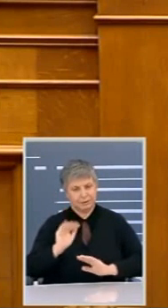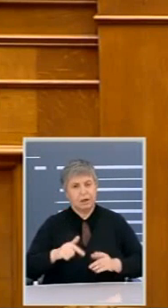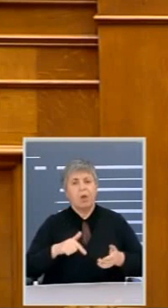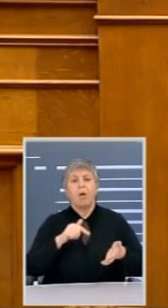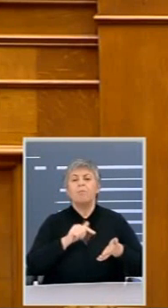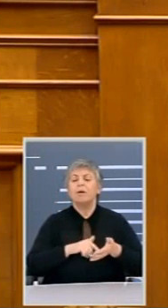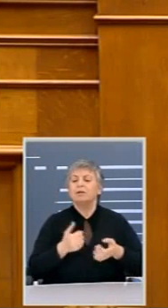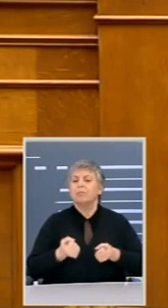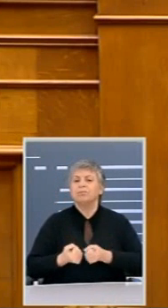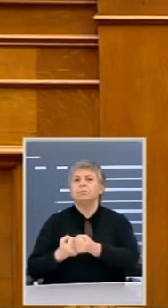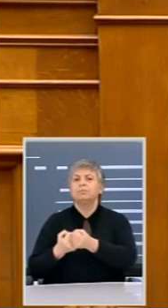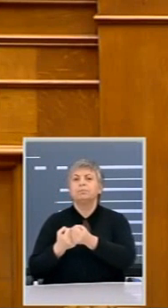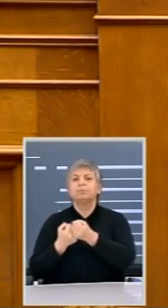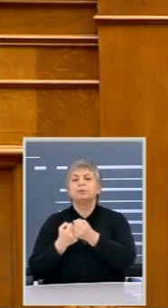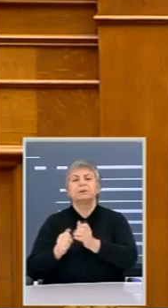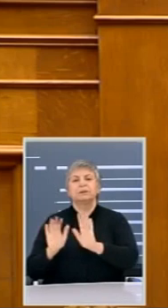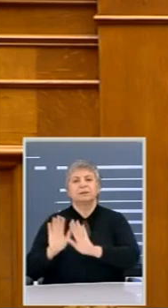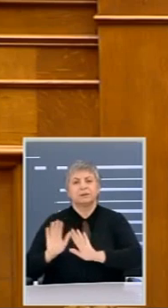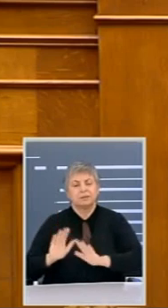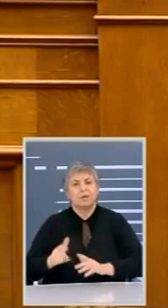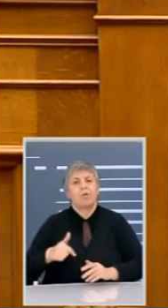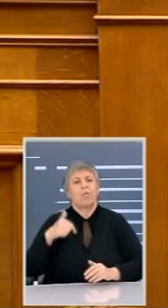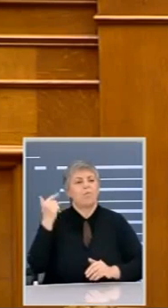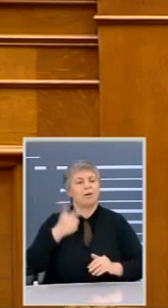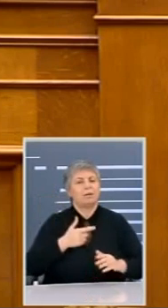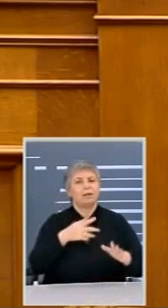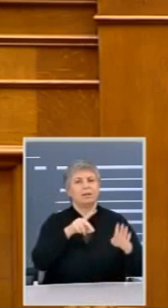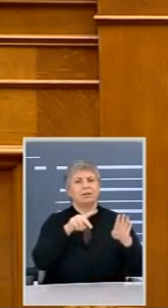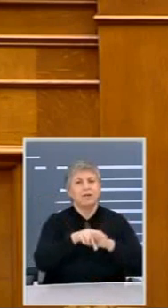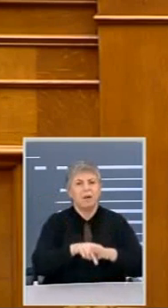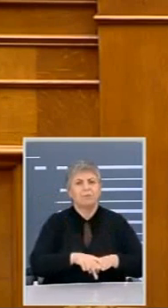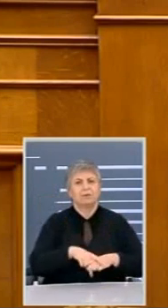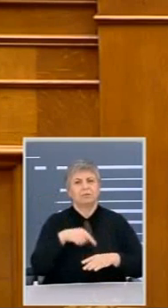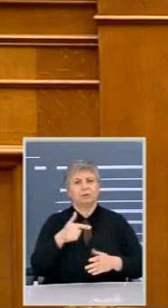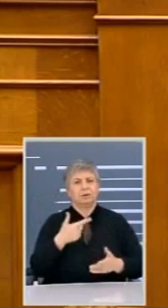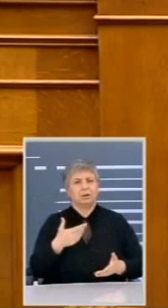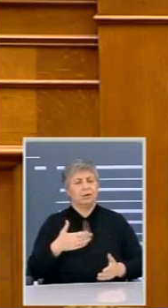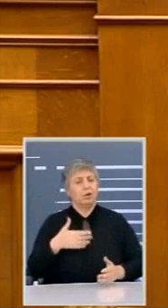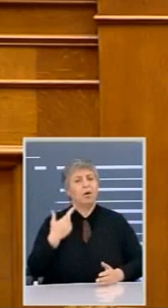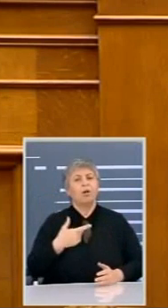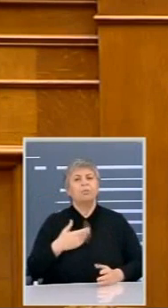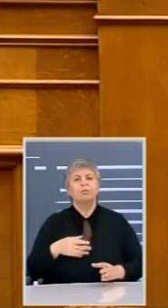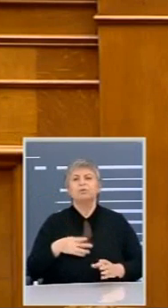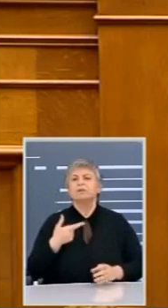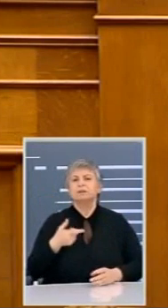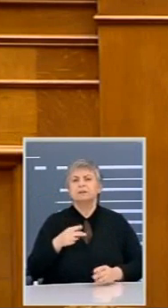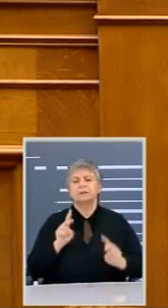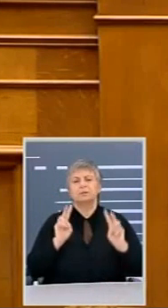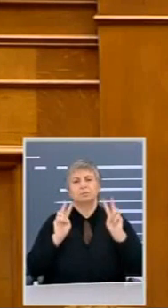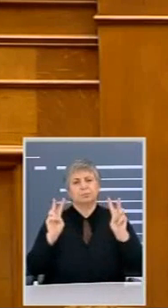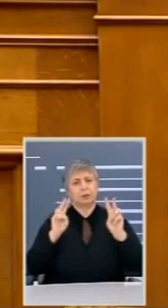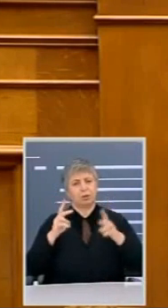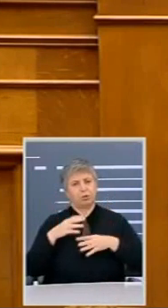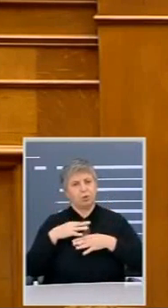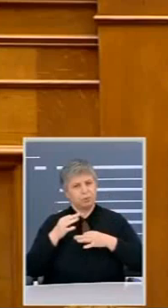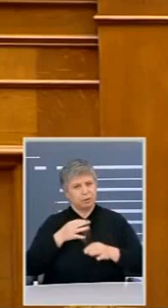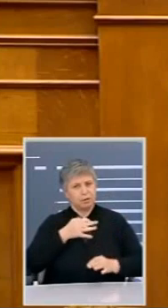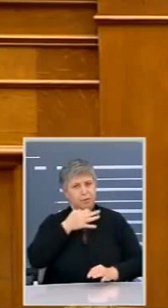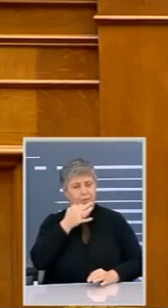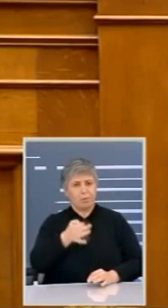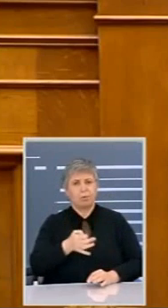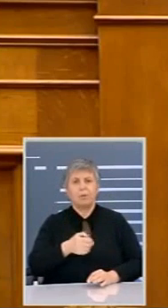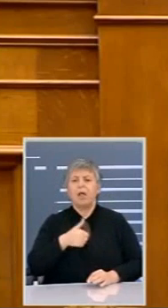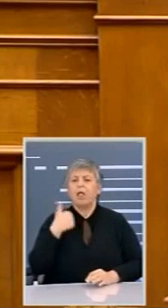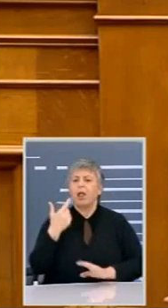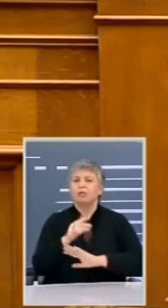καναλαρχών και των διευθυνόντων συμβούλων των τραπεζών. Ρωτούσε ο συνάδελφος του ΠΑΣΟΚ τους διευθύνοντες σύμβουλους των